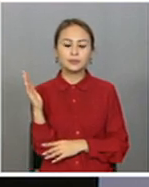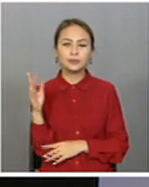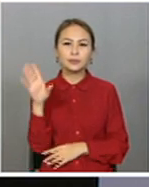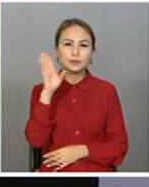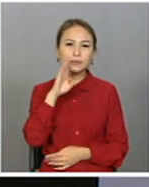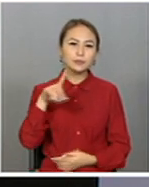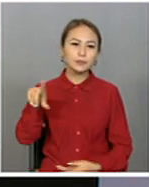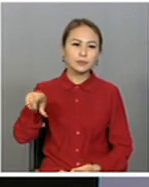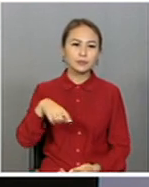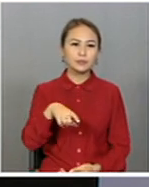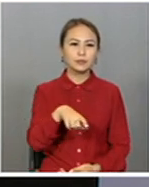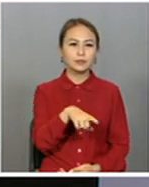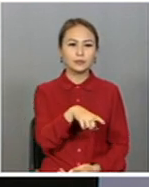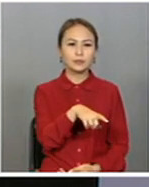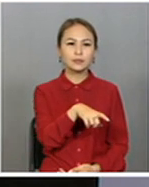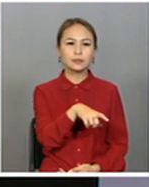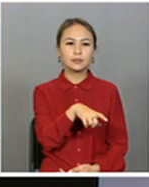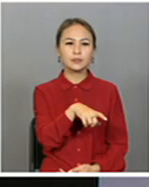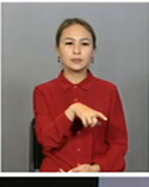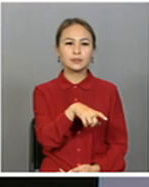озеро,